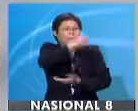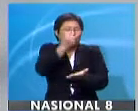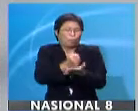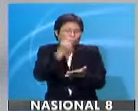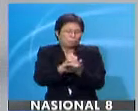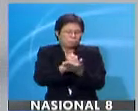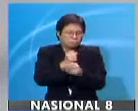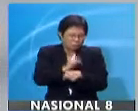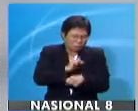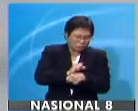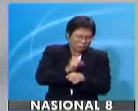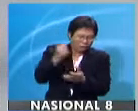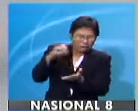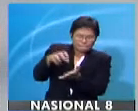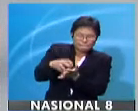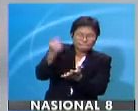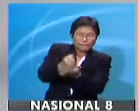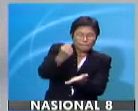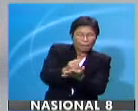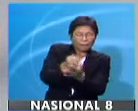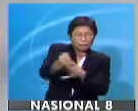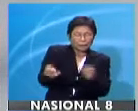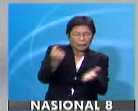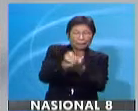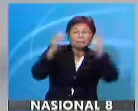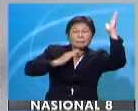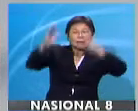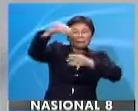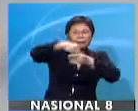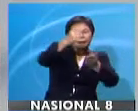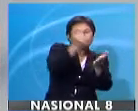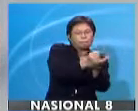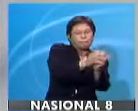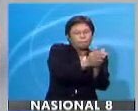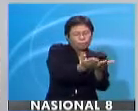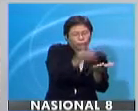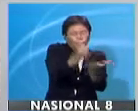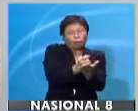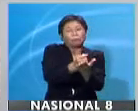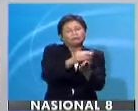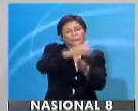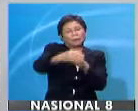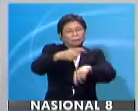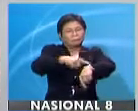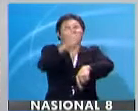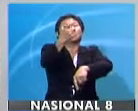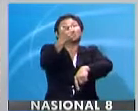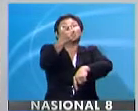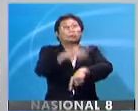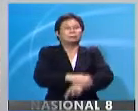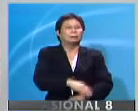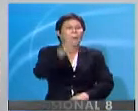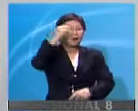yang bertugas mendapati pas yang dikeluarkan jabatan Imigrasi Malaysia dalam password kedua-dua Wanita itu telah tamat tempo